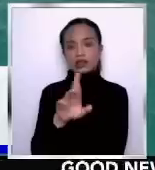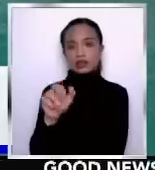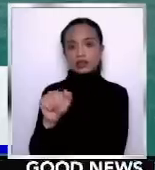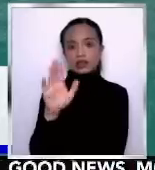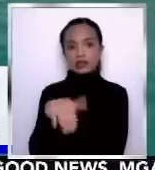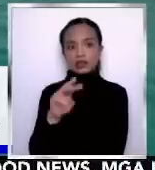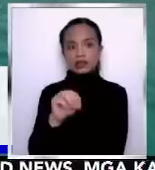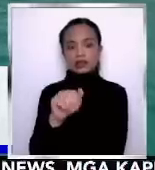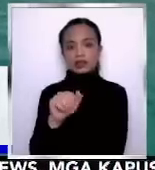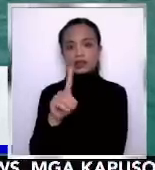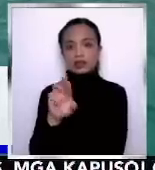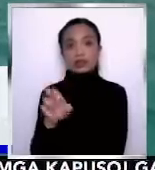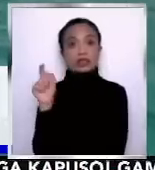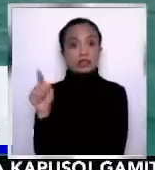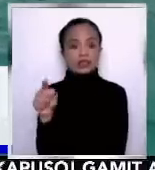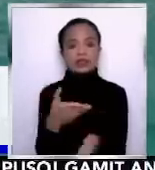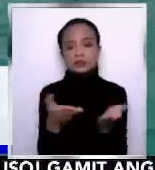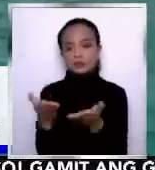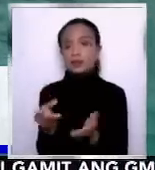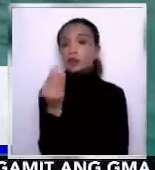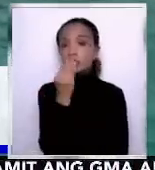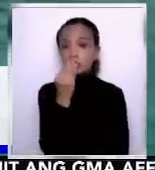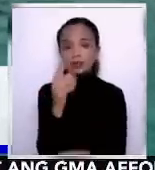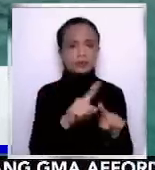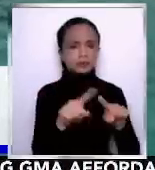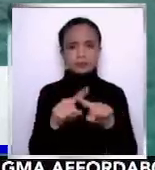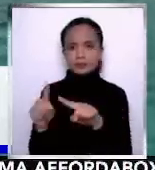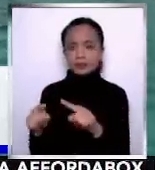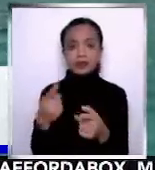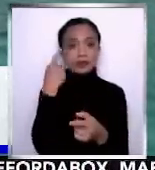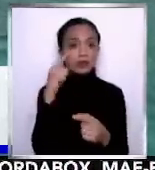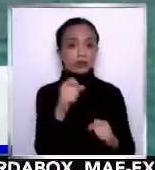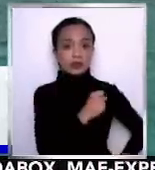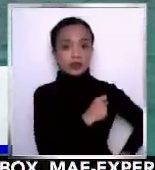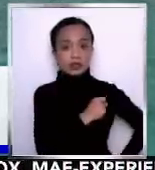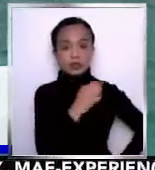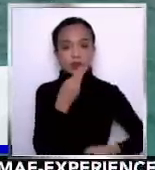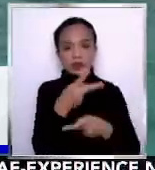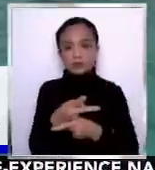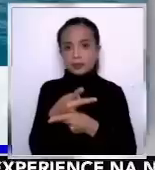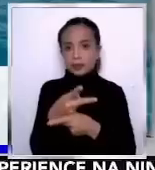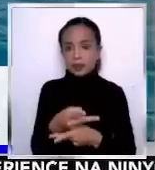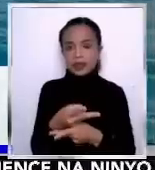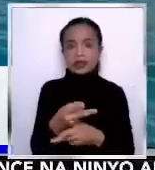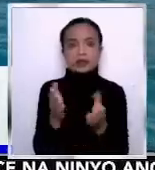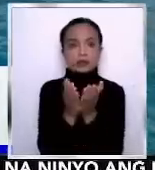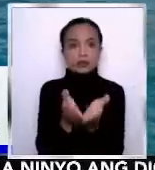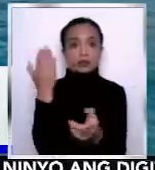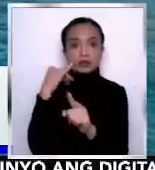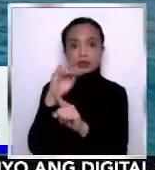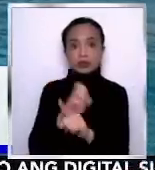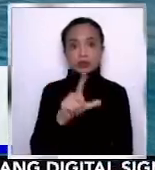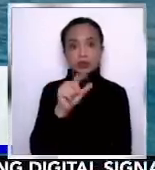Shoal. Sila ang naghatid ng pagkain at iba pang supply para sa mga sundalong nakabantay sa barko noong June 20 hanggang